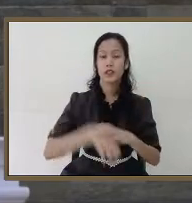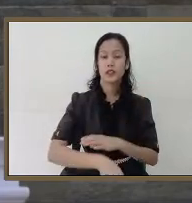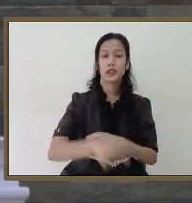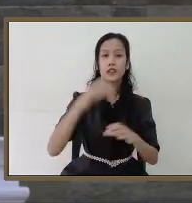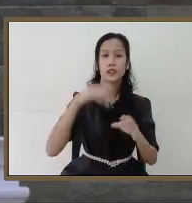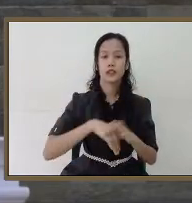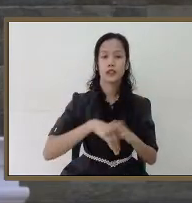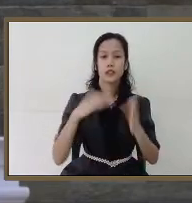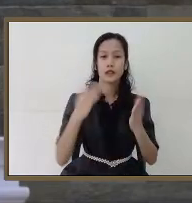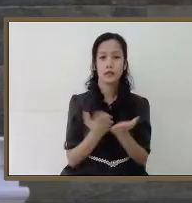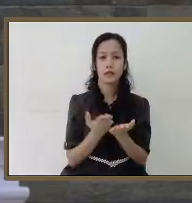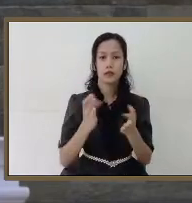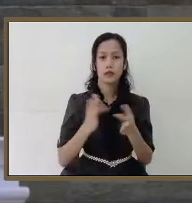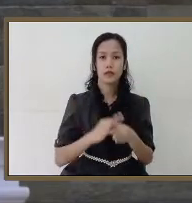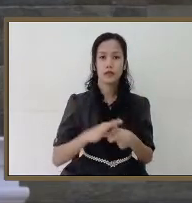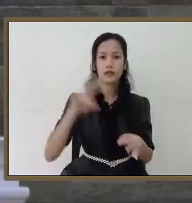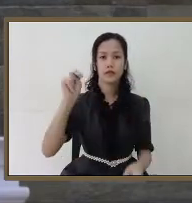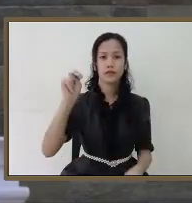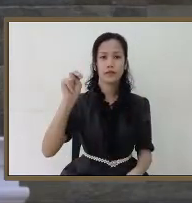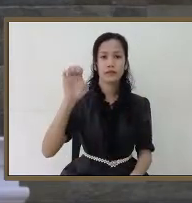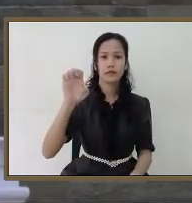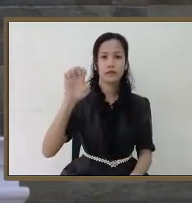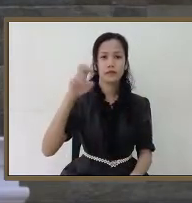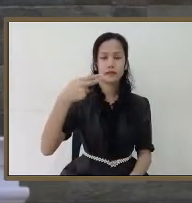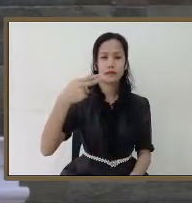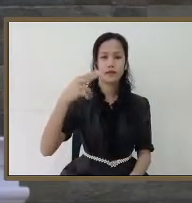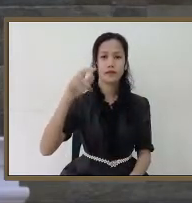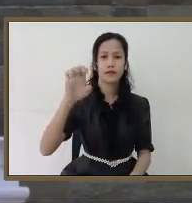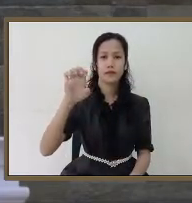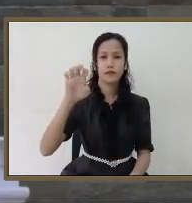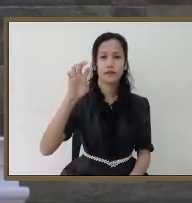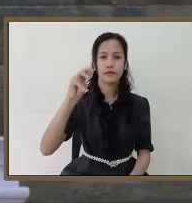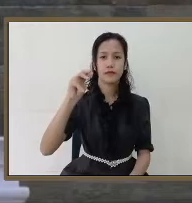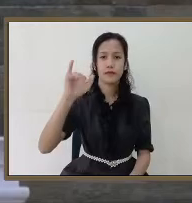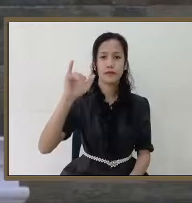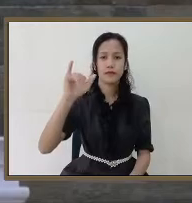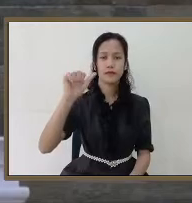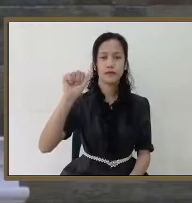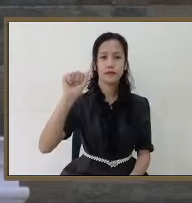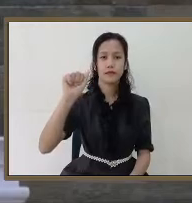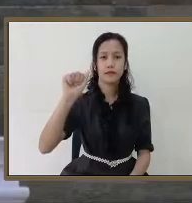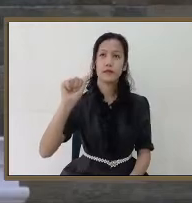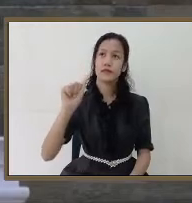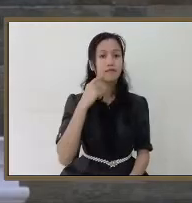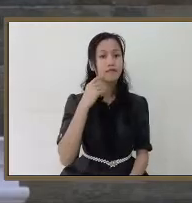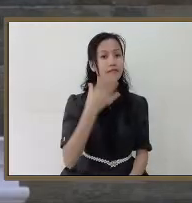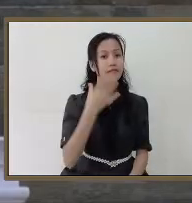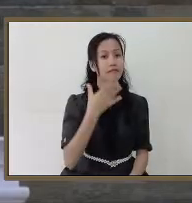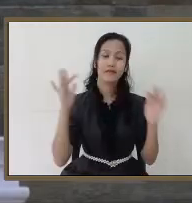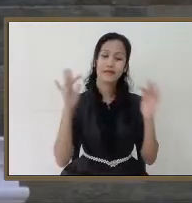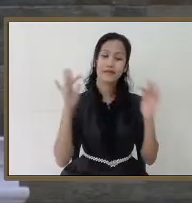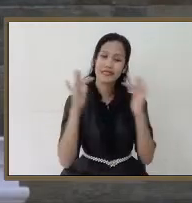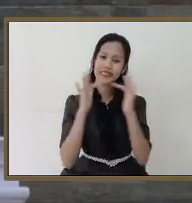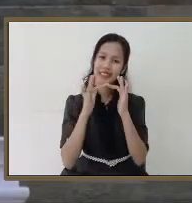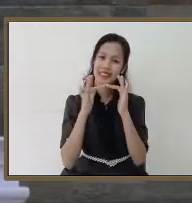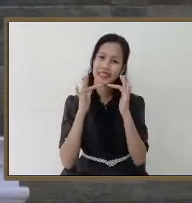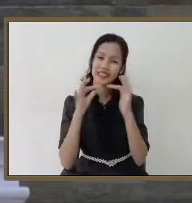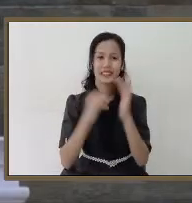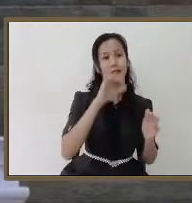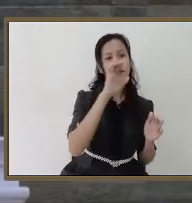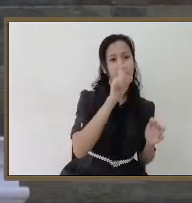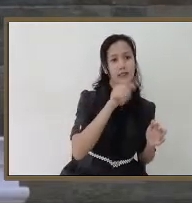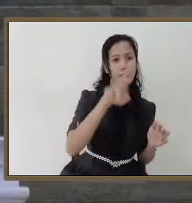Because like I told you, Ezra, Nehemiah, and Esther ay may magkakadugtong na istorya po yan regarding the